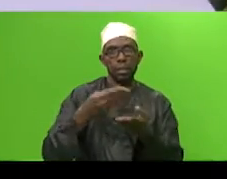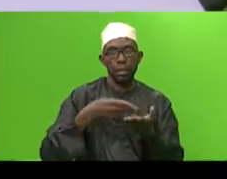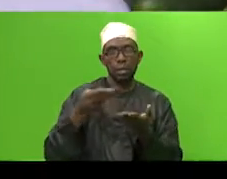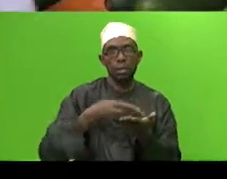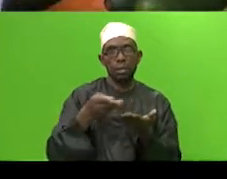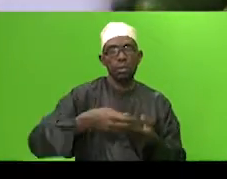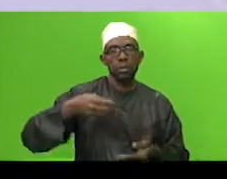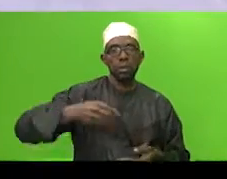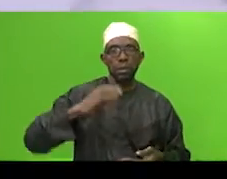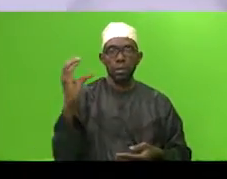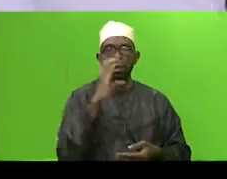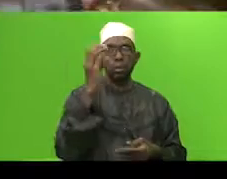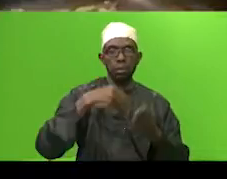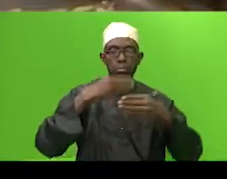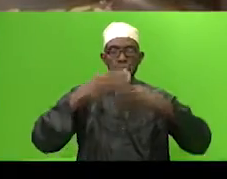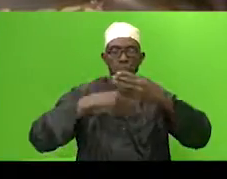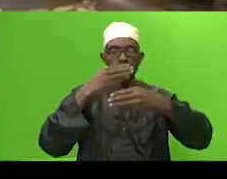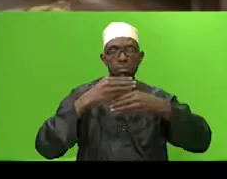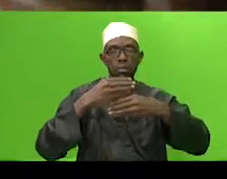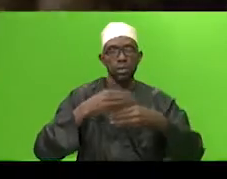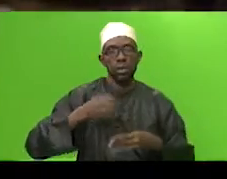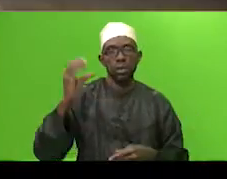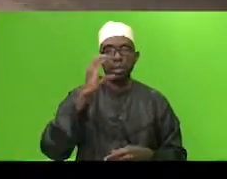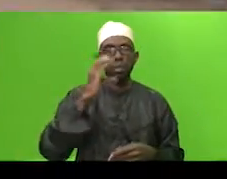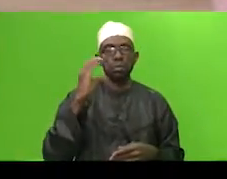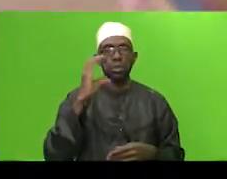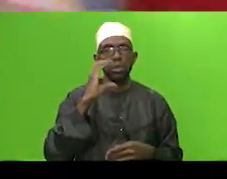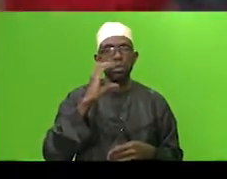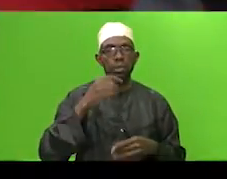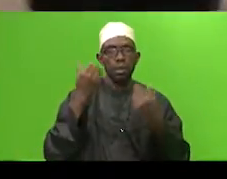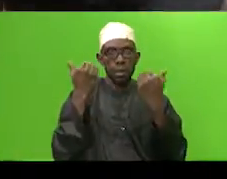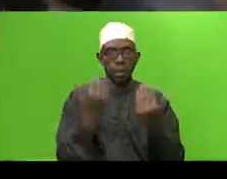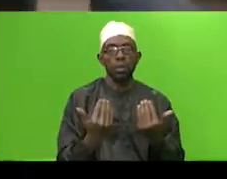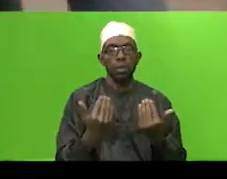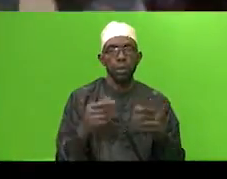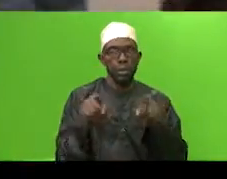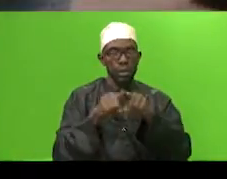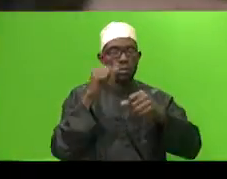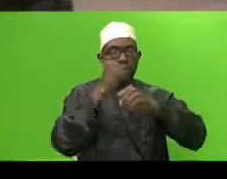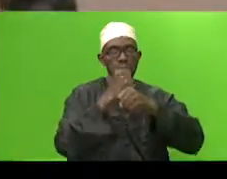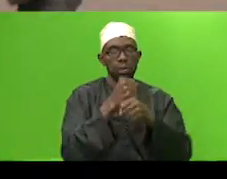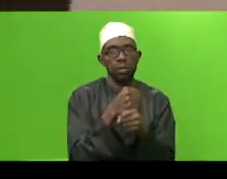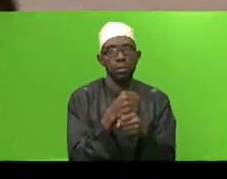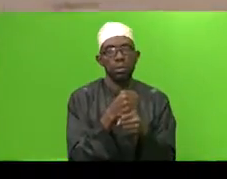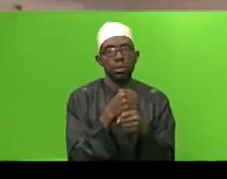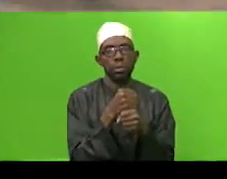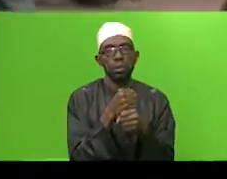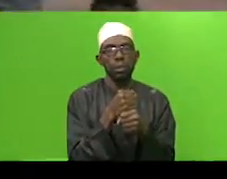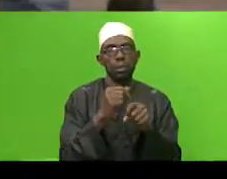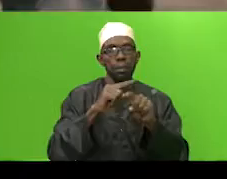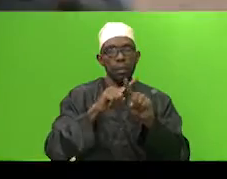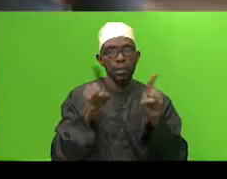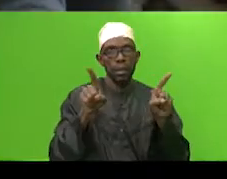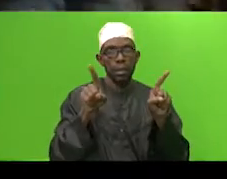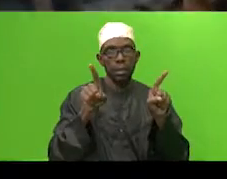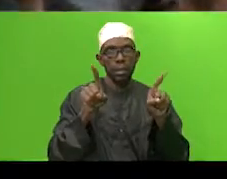customer, tunamfungia tu kama customer kia. Hata sahizi tunafanya tu hivo hivo. Na hata